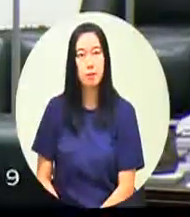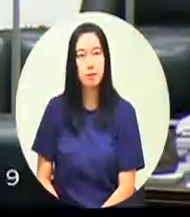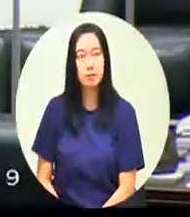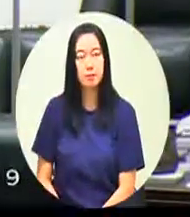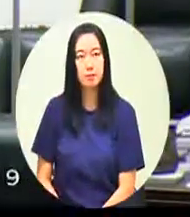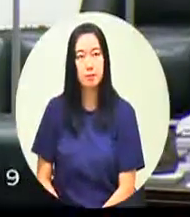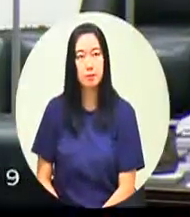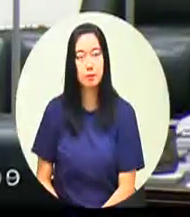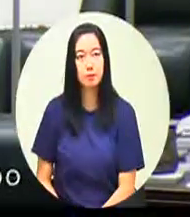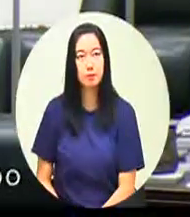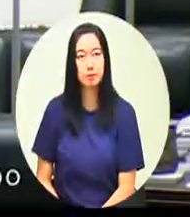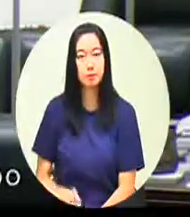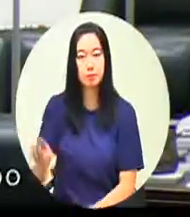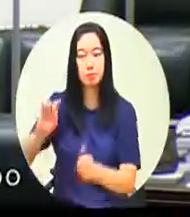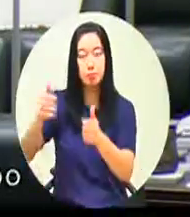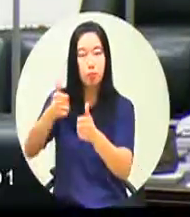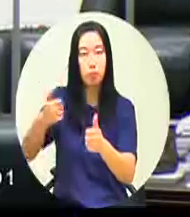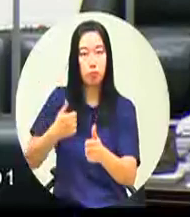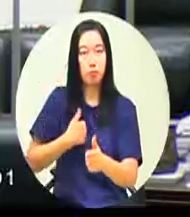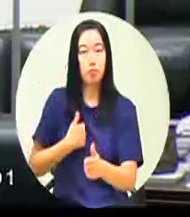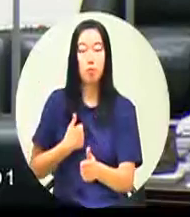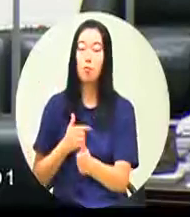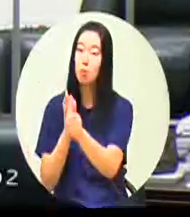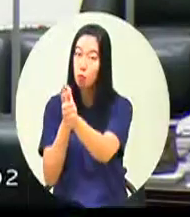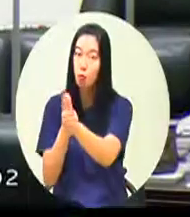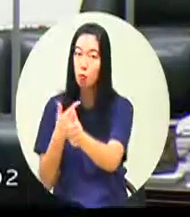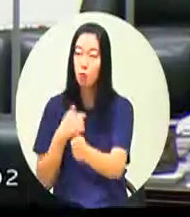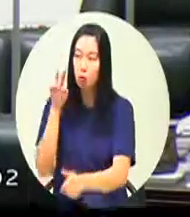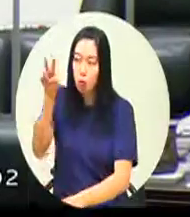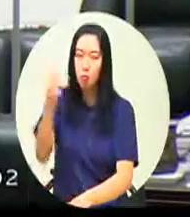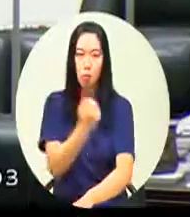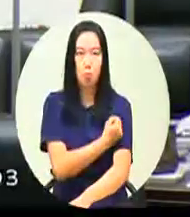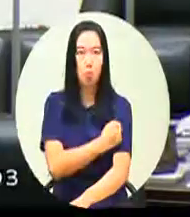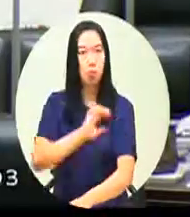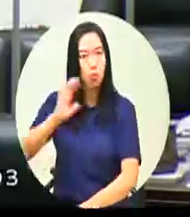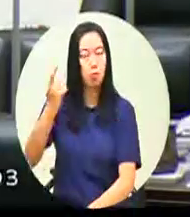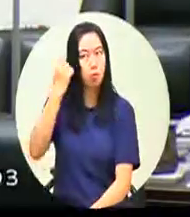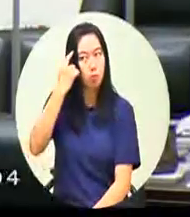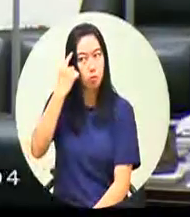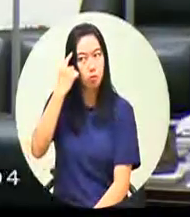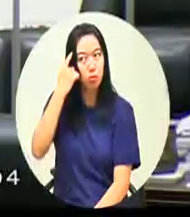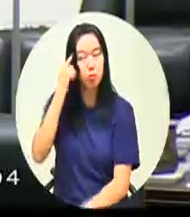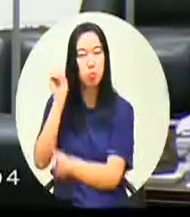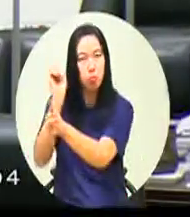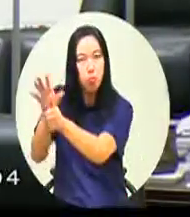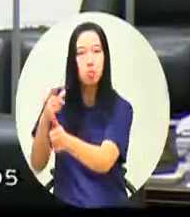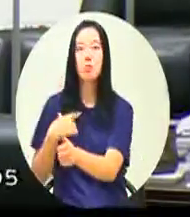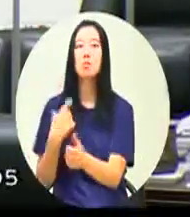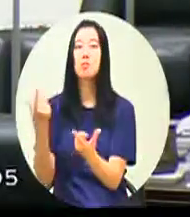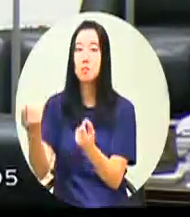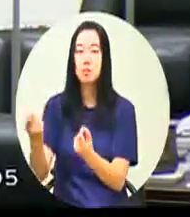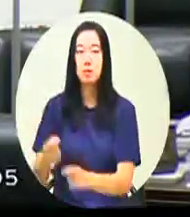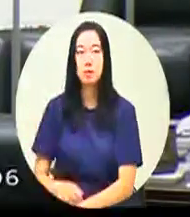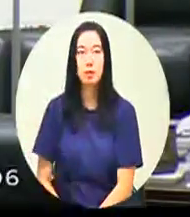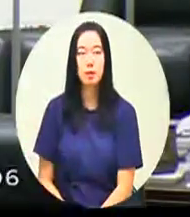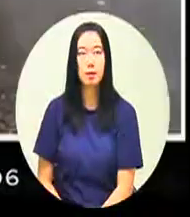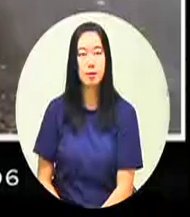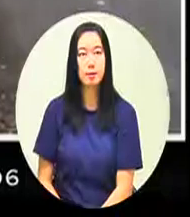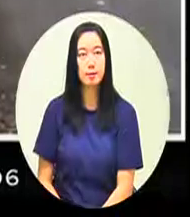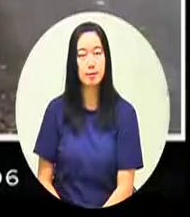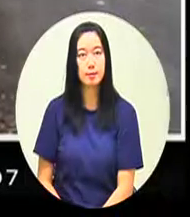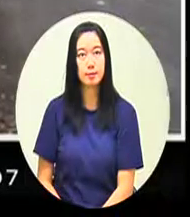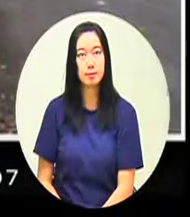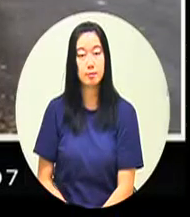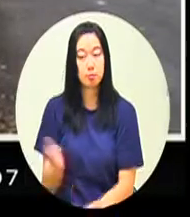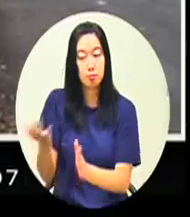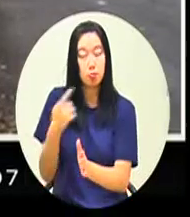站在议员的立场，虽然你们很辛苦，但是该讲的我还是要讲。好，这个呢，事实上横沟刚刚你